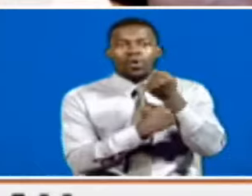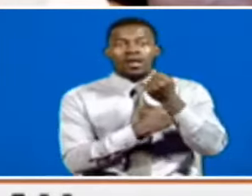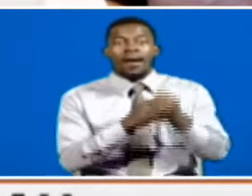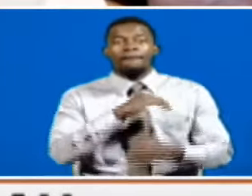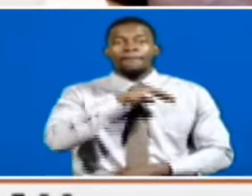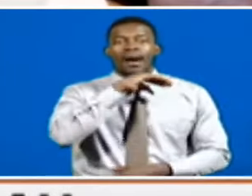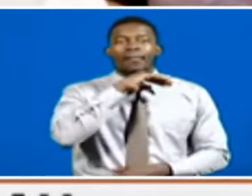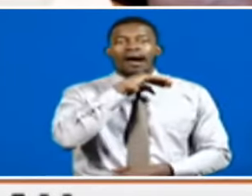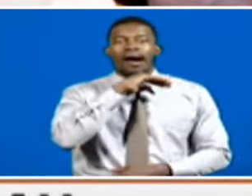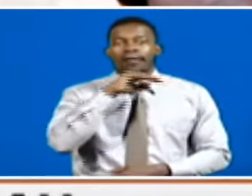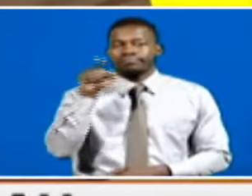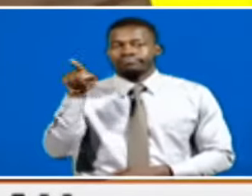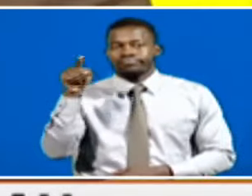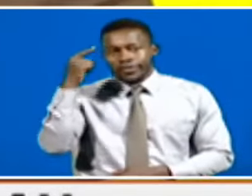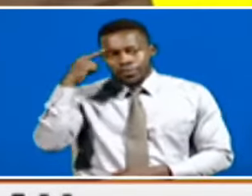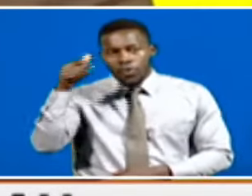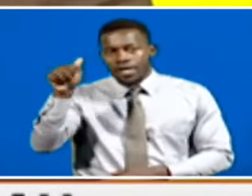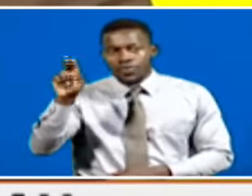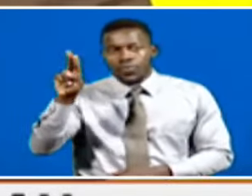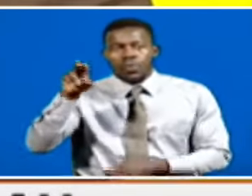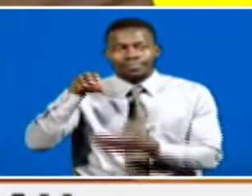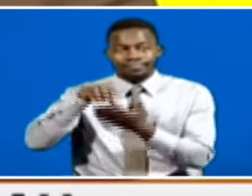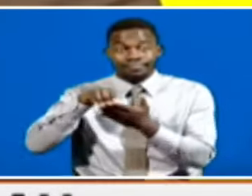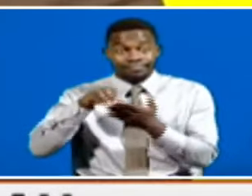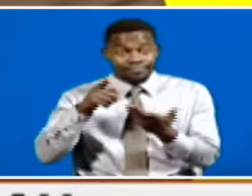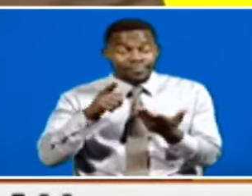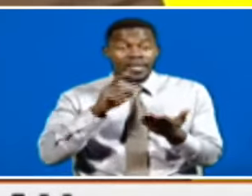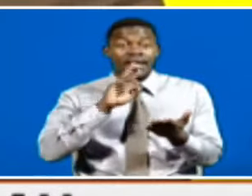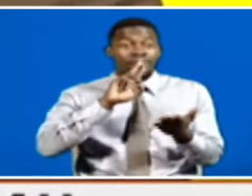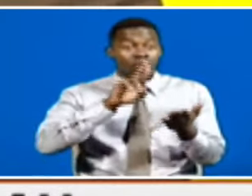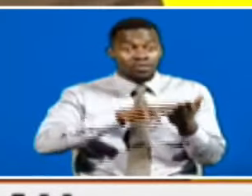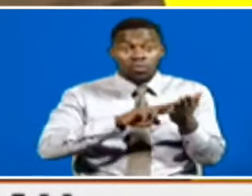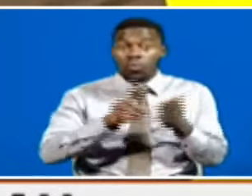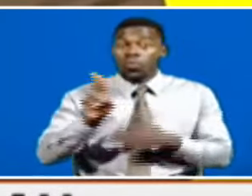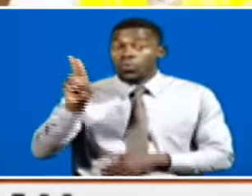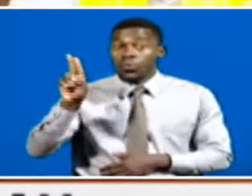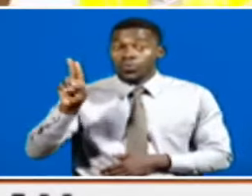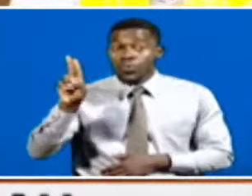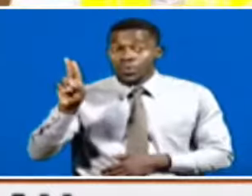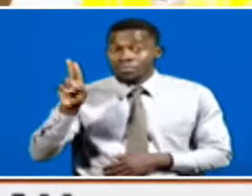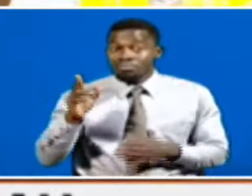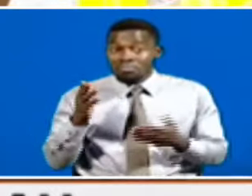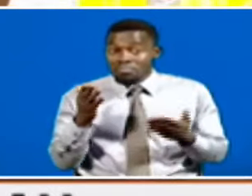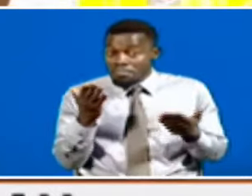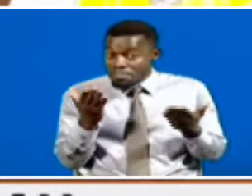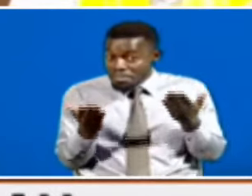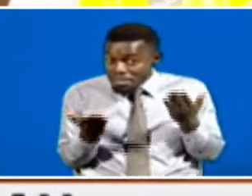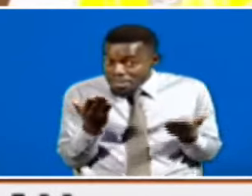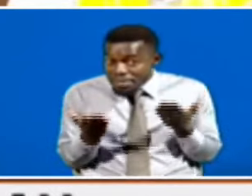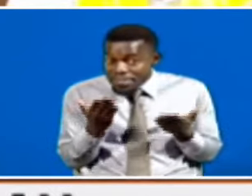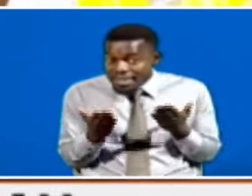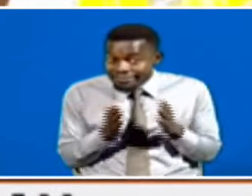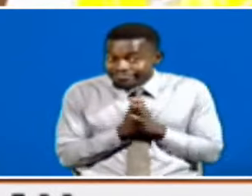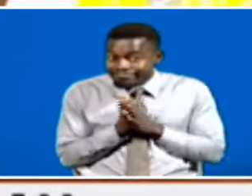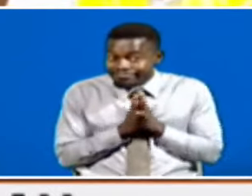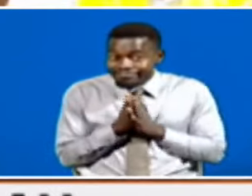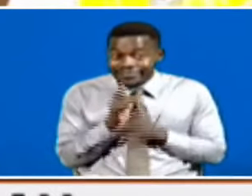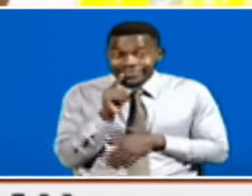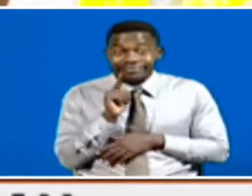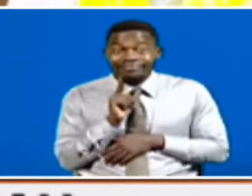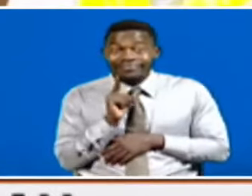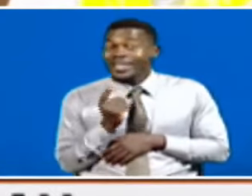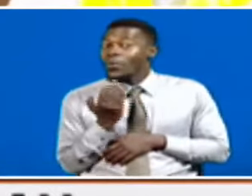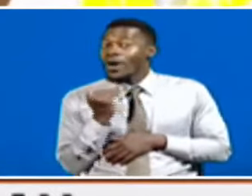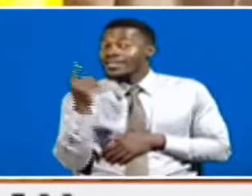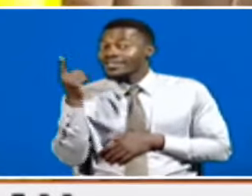Raila Amolo Odinga. Kuhusiana na ripoti kuwa Rais mstaafu Uhuru Kenyatta huenda pia alikuwa akimezea mate kiti hicho,